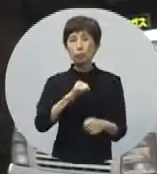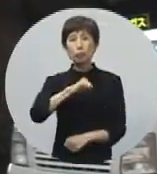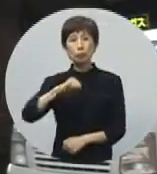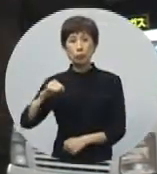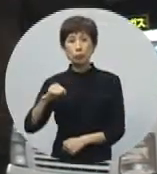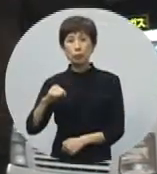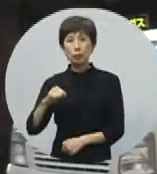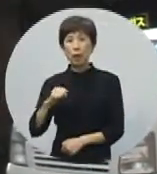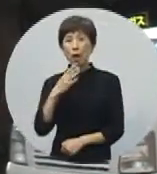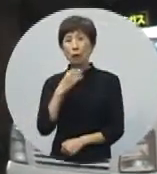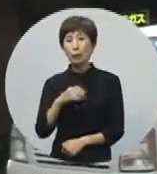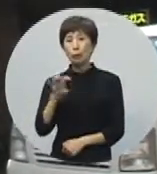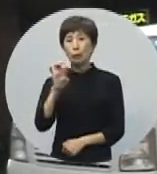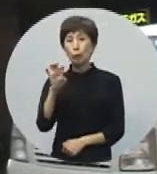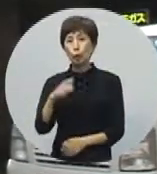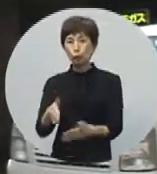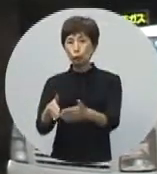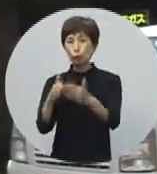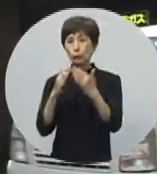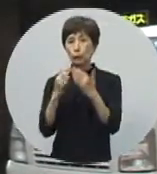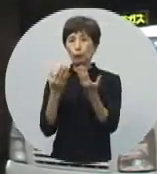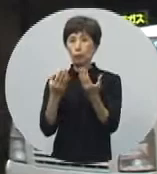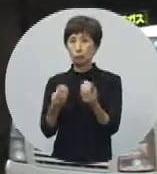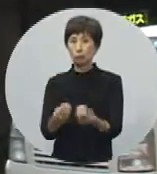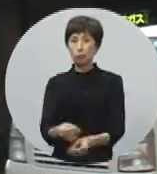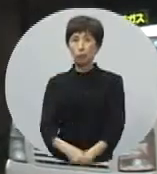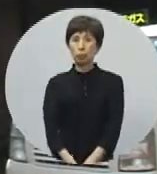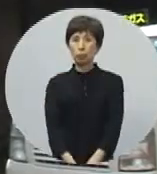は明治40年に建てられたそうです。